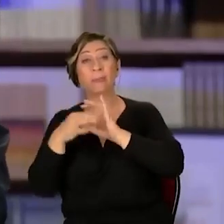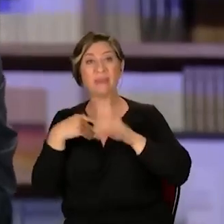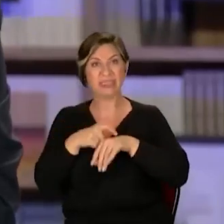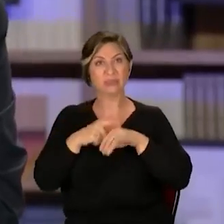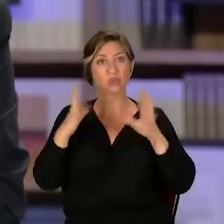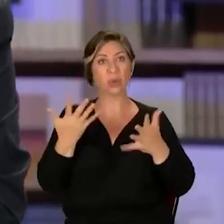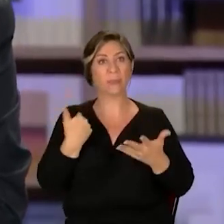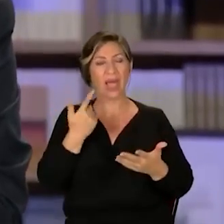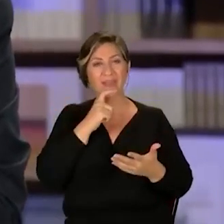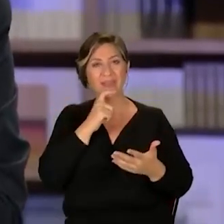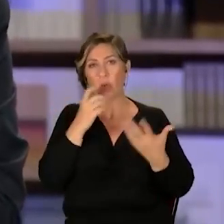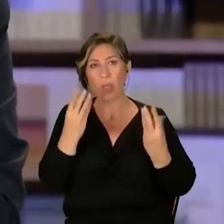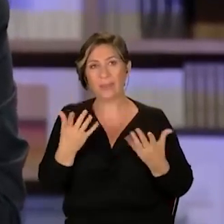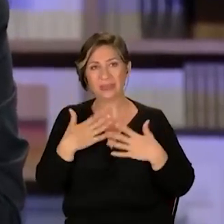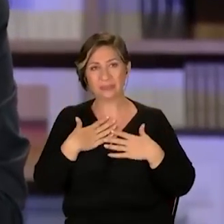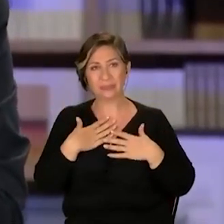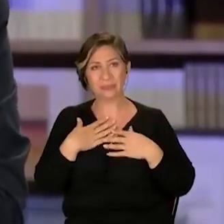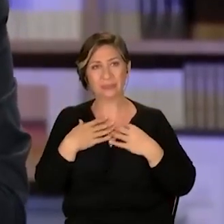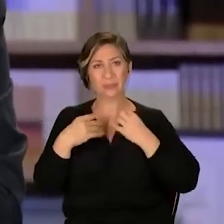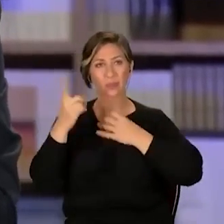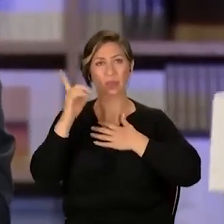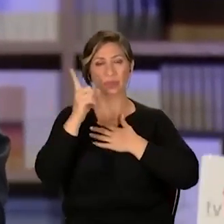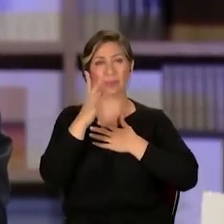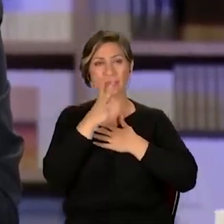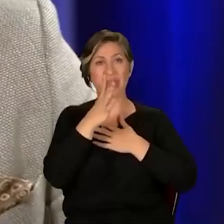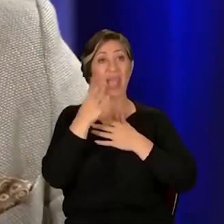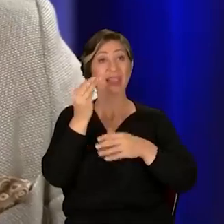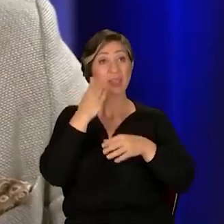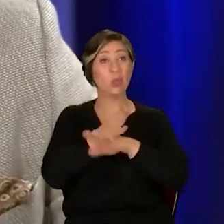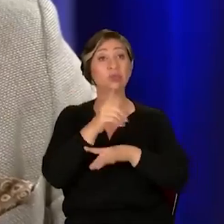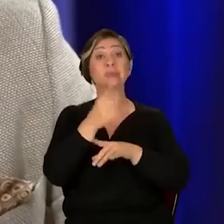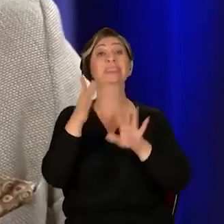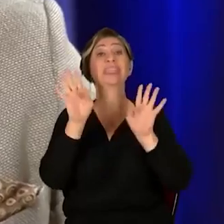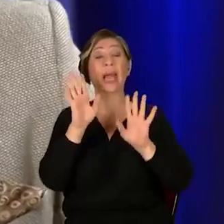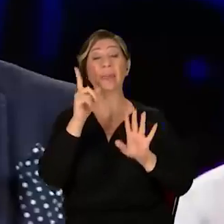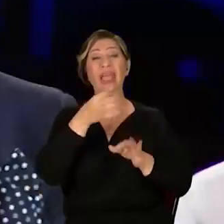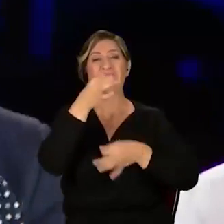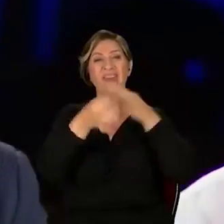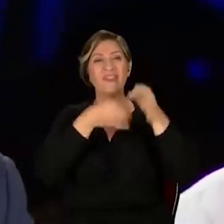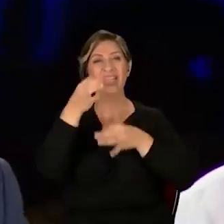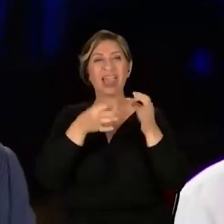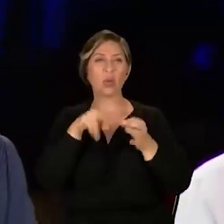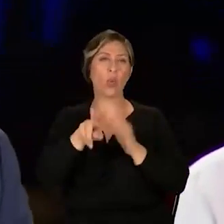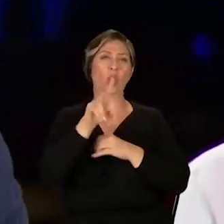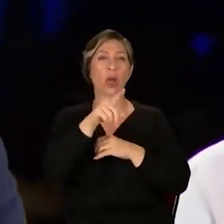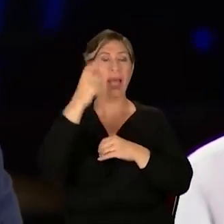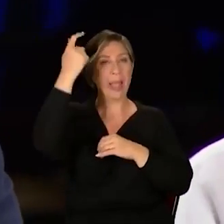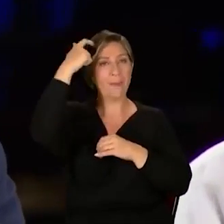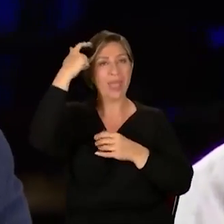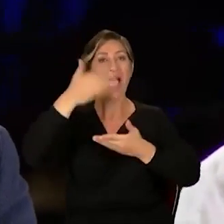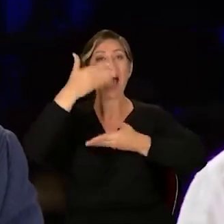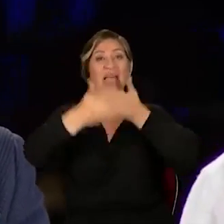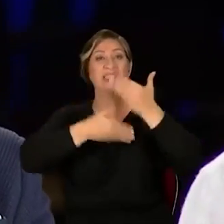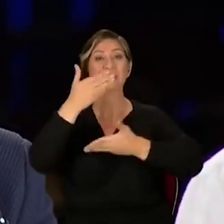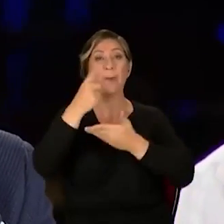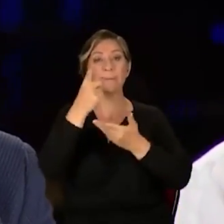bozuluyor. Çok... Belki ben hatalıydım yani. Hocam da onu zaten bilir. Çok en doğru şey değil ama bir ifade yöntemi. Beynin tanımlanmasıyla